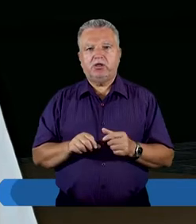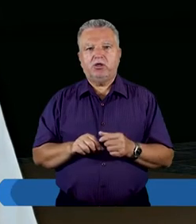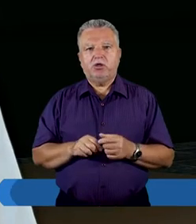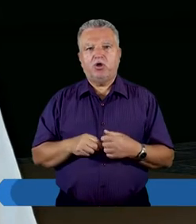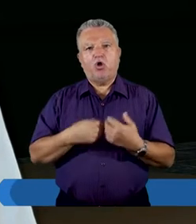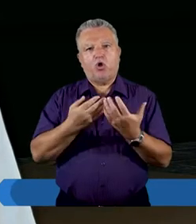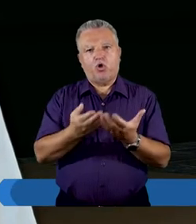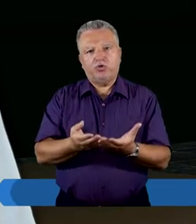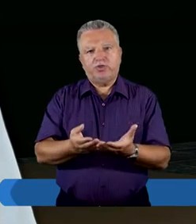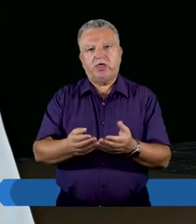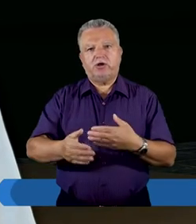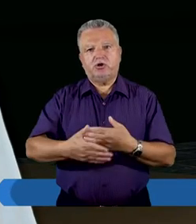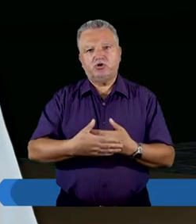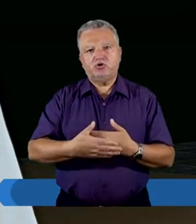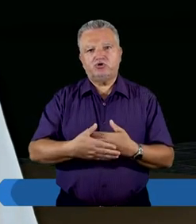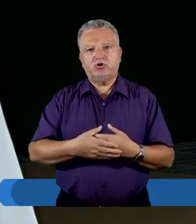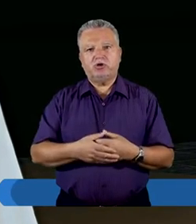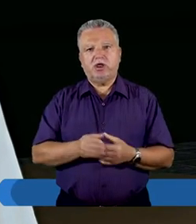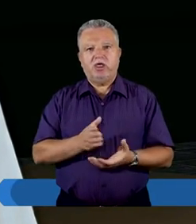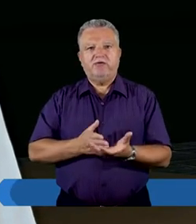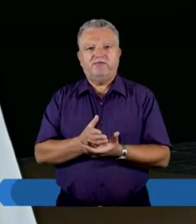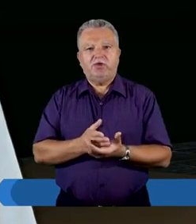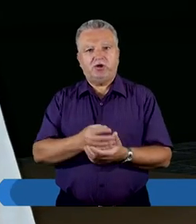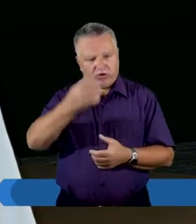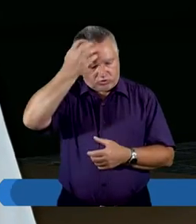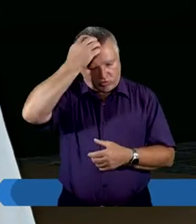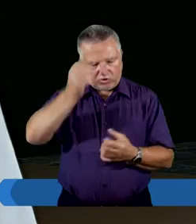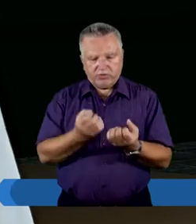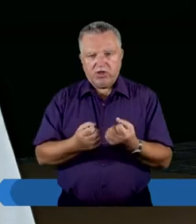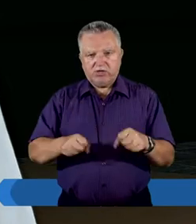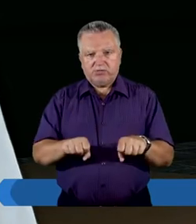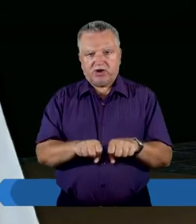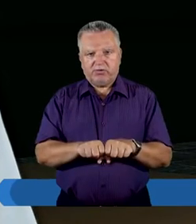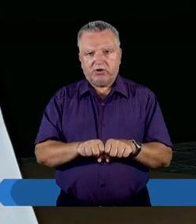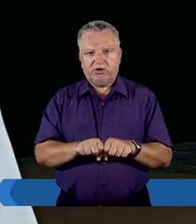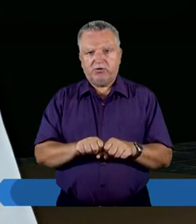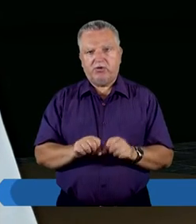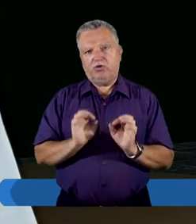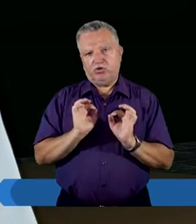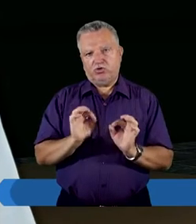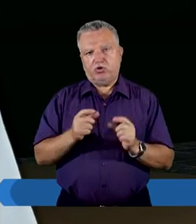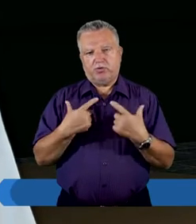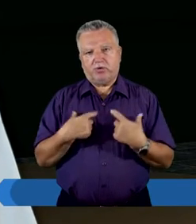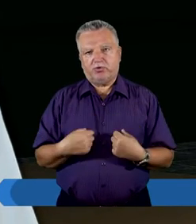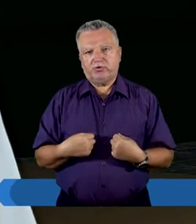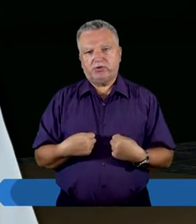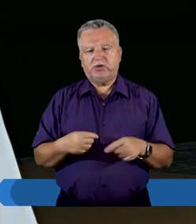oddany żonie, wierny królowi, wydaje się też sprawiedliwy i w sumie bardzo pozytywna postać,